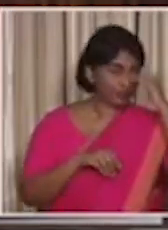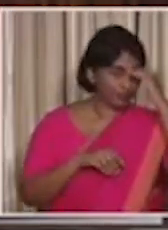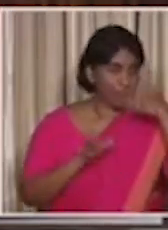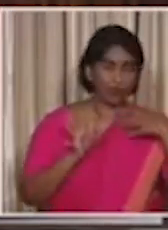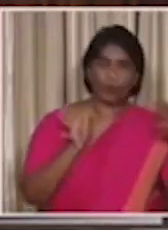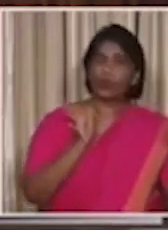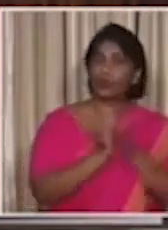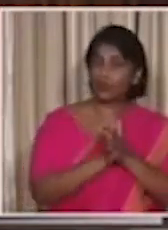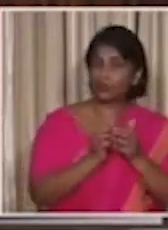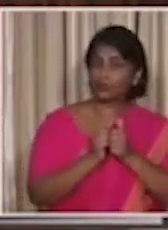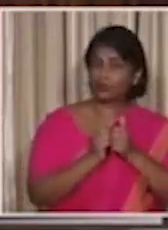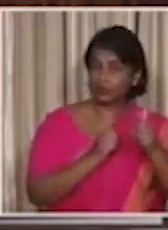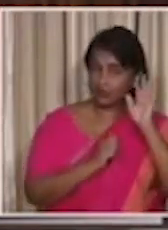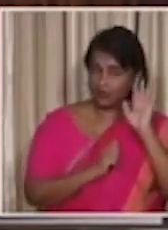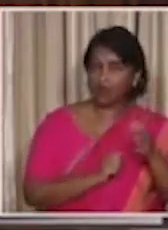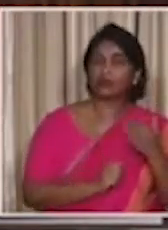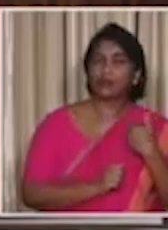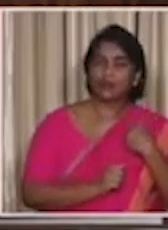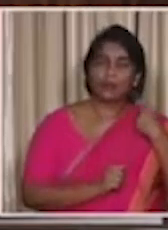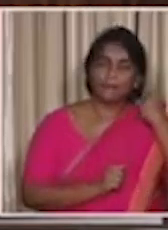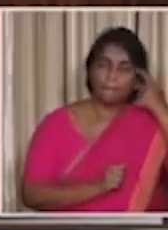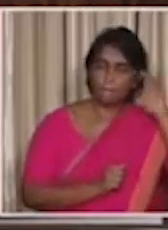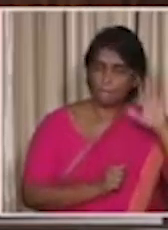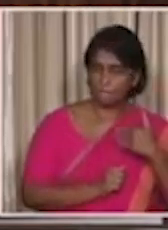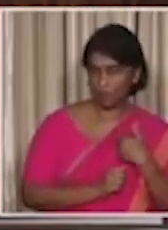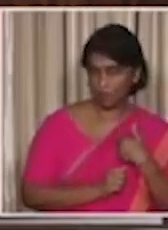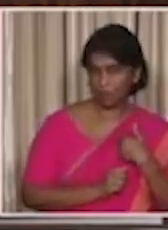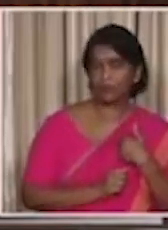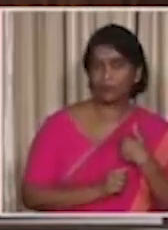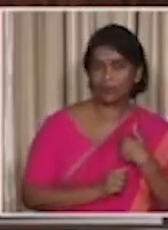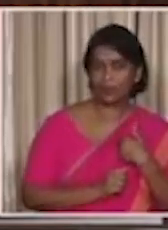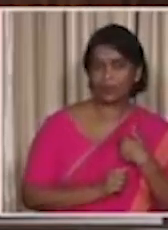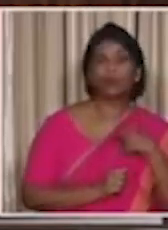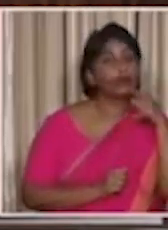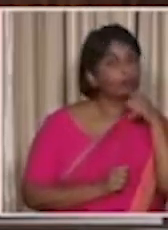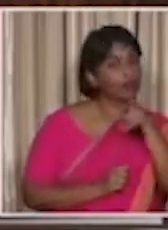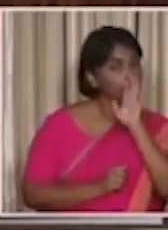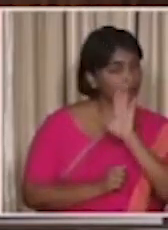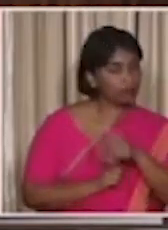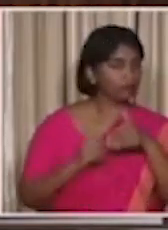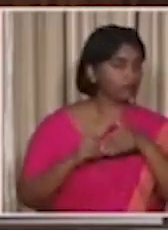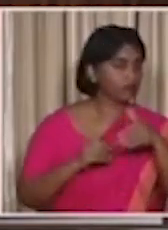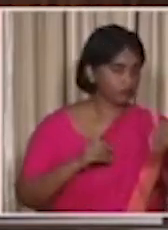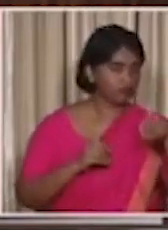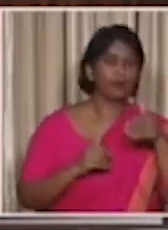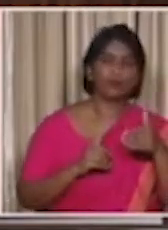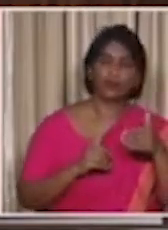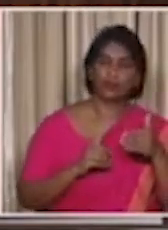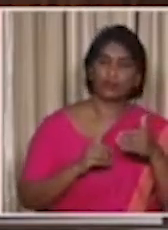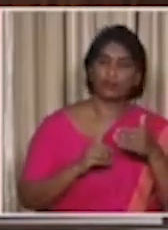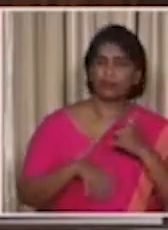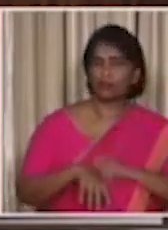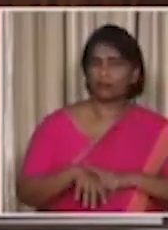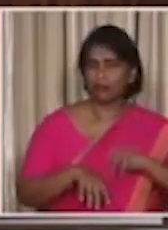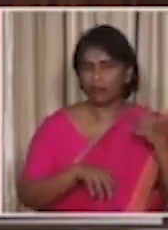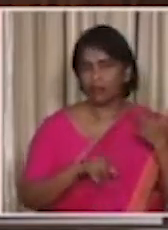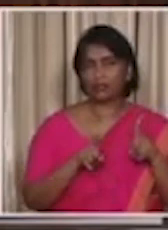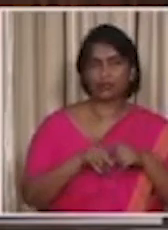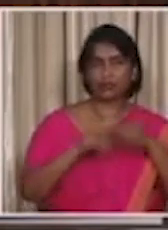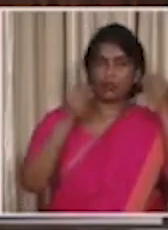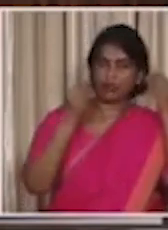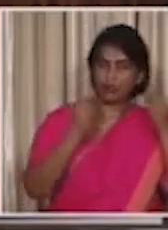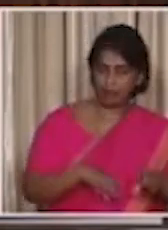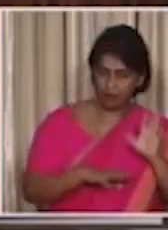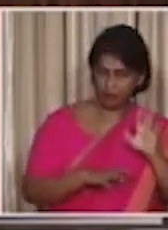එක්ව කටයුතු කරනු ඇතැයි මම බලාපොරොත්තු වෙනවා. ඔවුන් මේ විද්දී වාග්ය සම්පන්න ලෙස අසාර්ථක